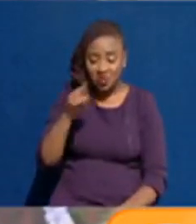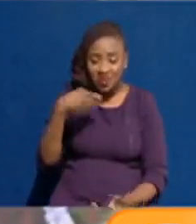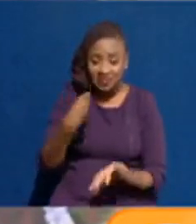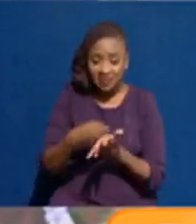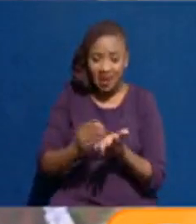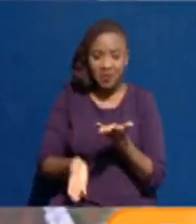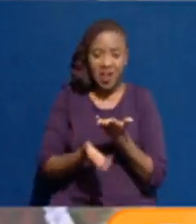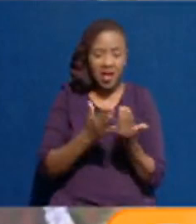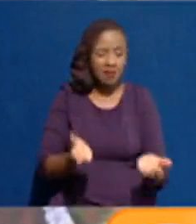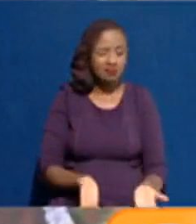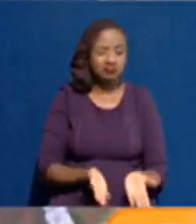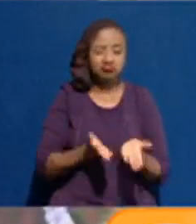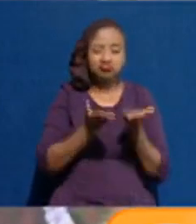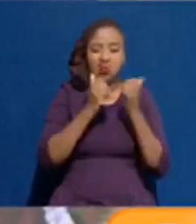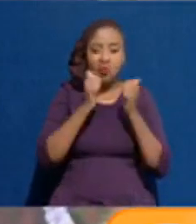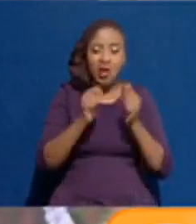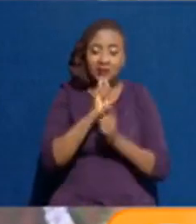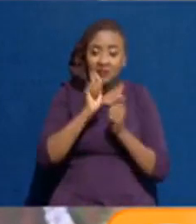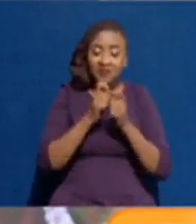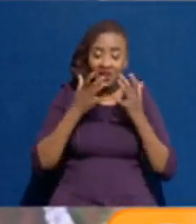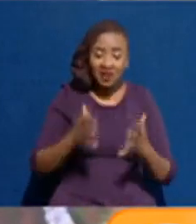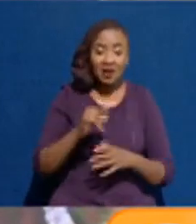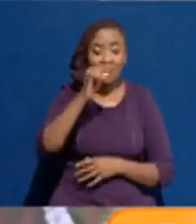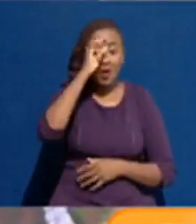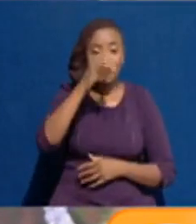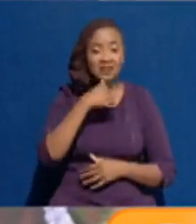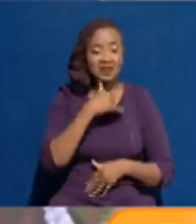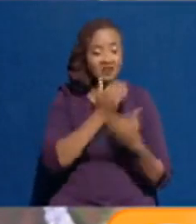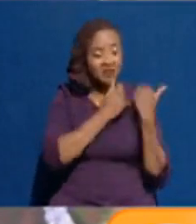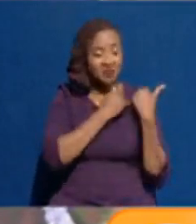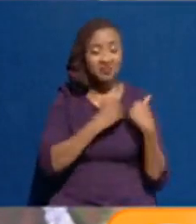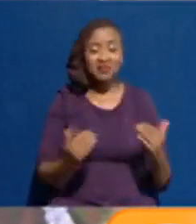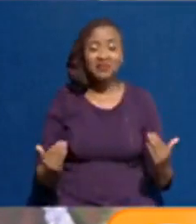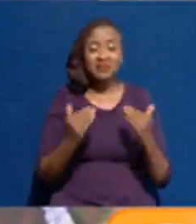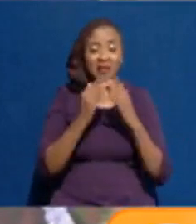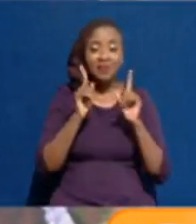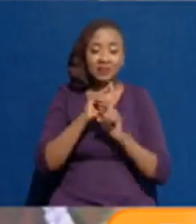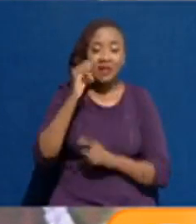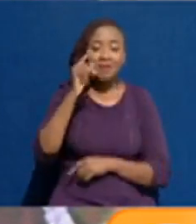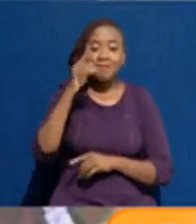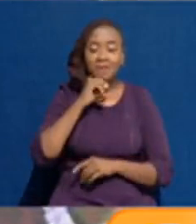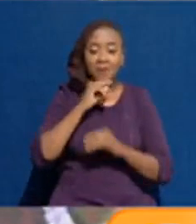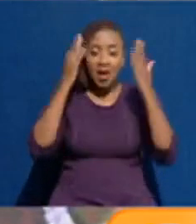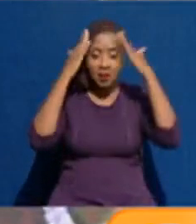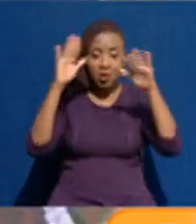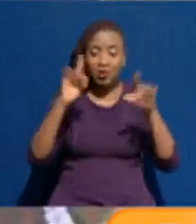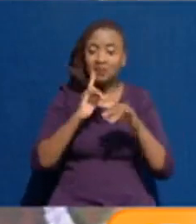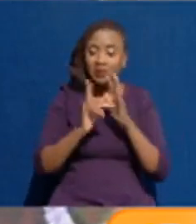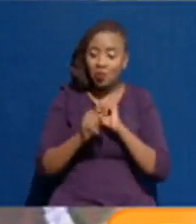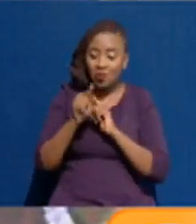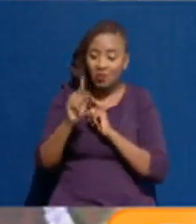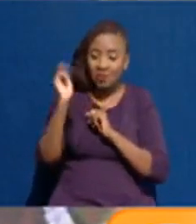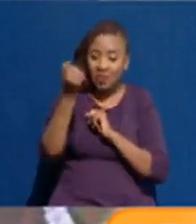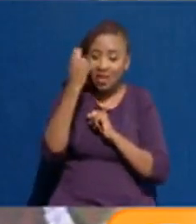taifa kujimudu haswa wakati huu ambapo serikali ina madeni mengi. Mwaura pia akisema serikali imeweka mikakati ya kuwasaidia